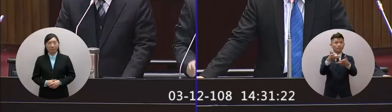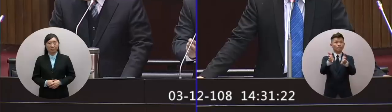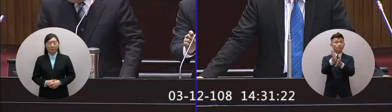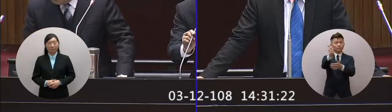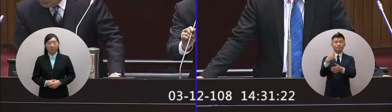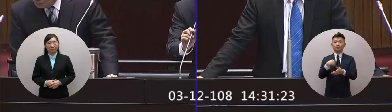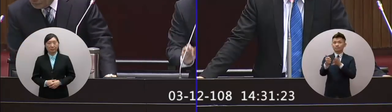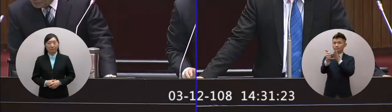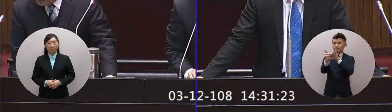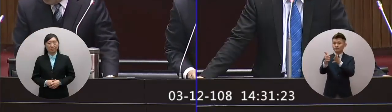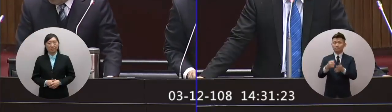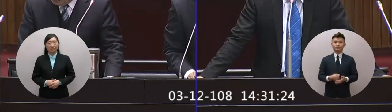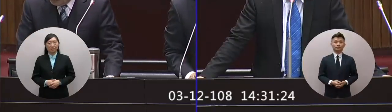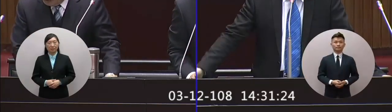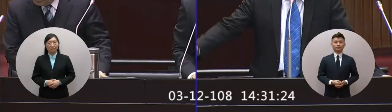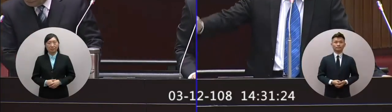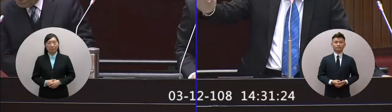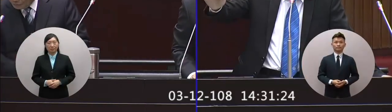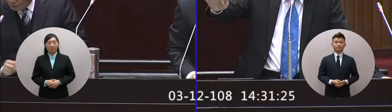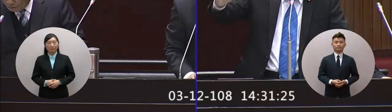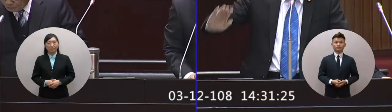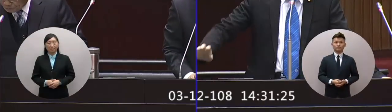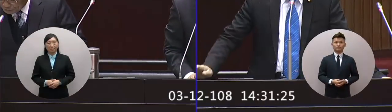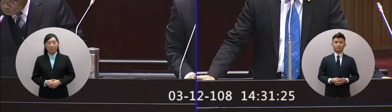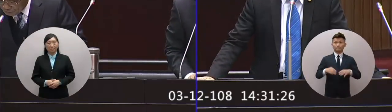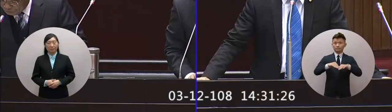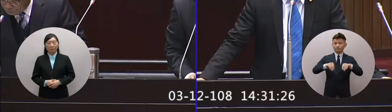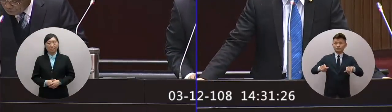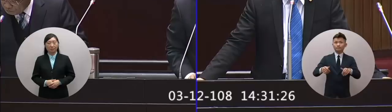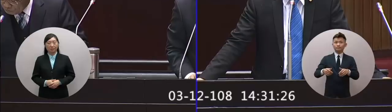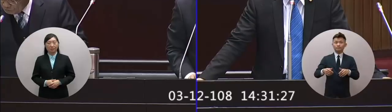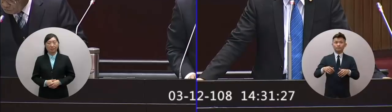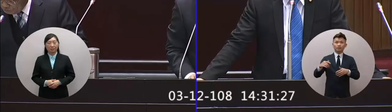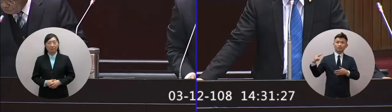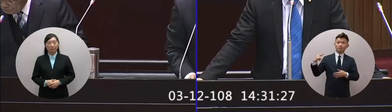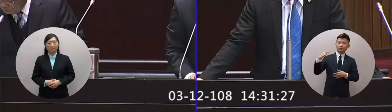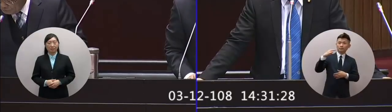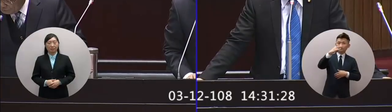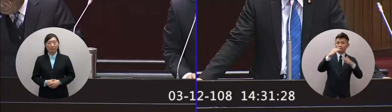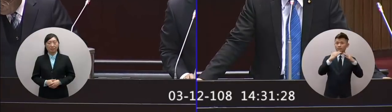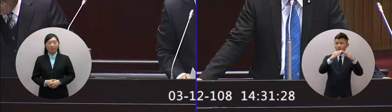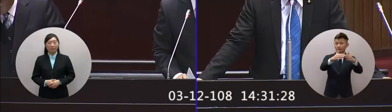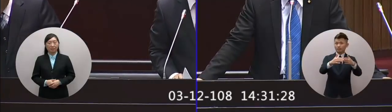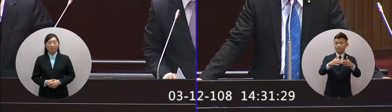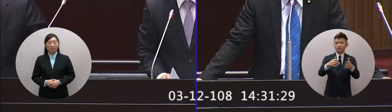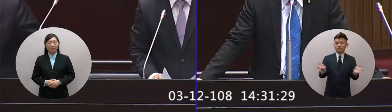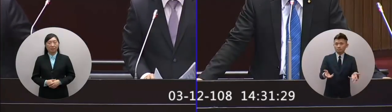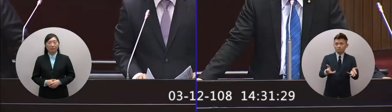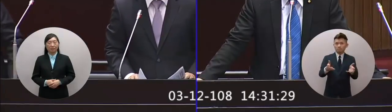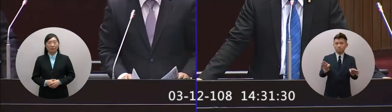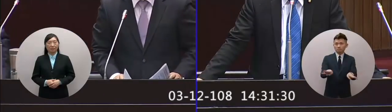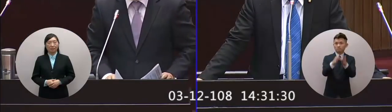长啦吼， 是 交通部长，那个第三航道吼，那就是航空城的部分，大概什么时候可以动工？预